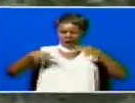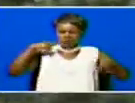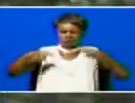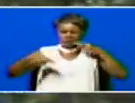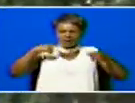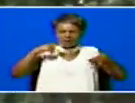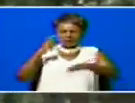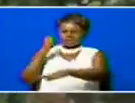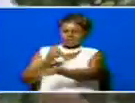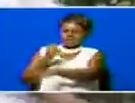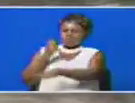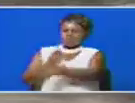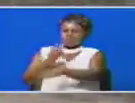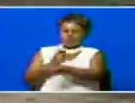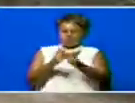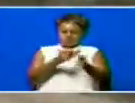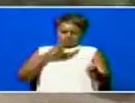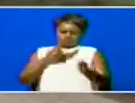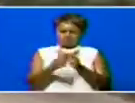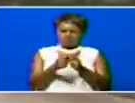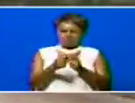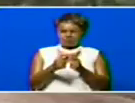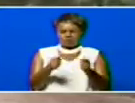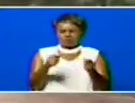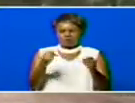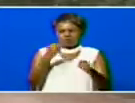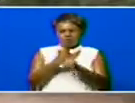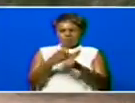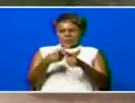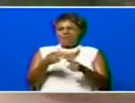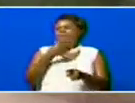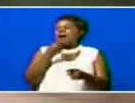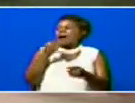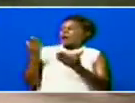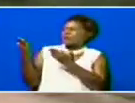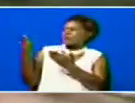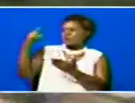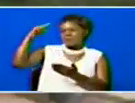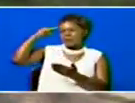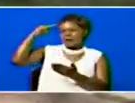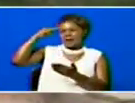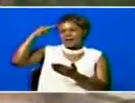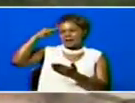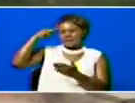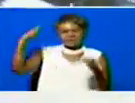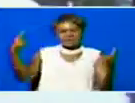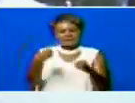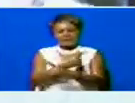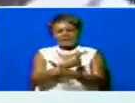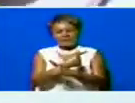Temple. Waliojihami kwa silaha wakafanya hivyo, lakini bwana huyu mawazo yake yanatisha kama